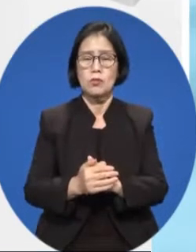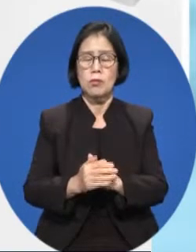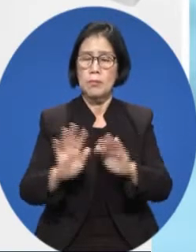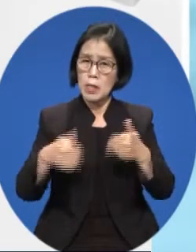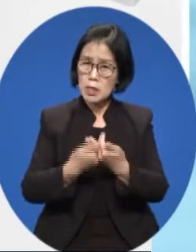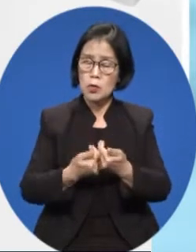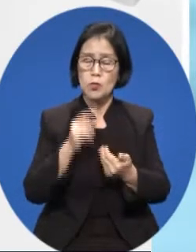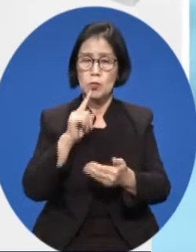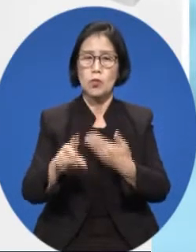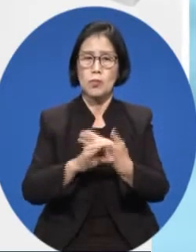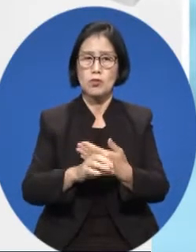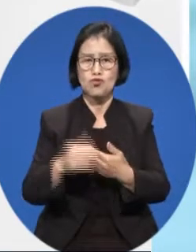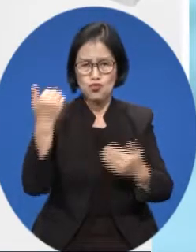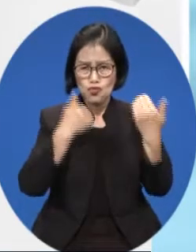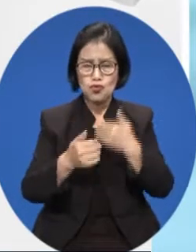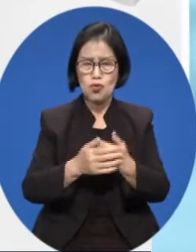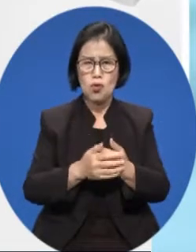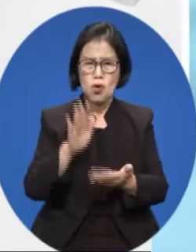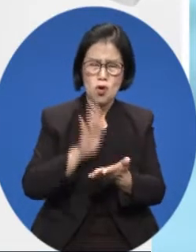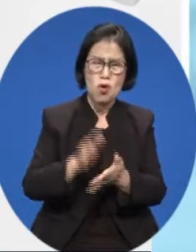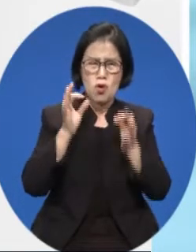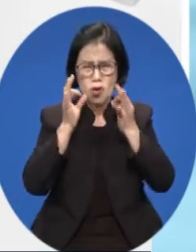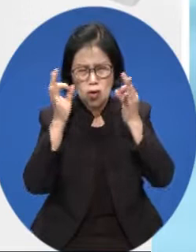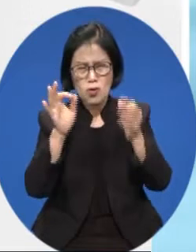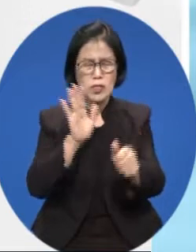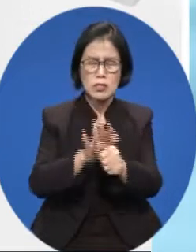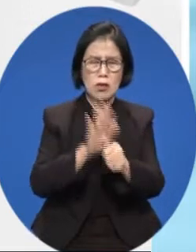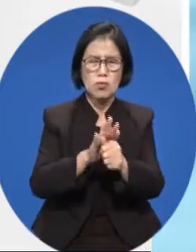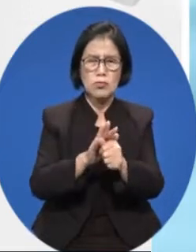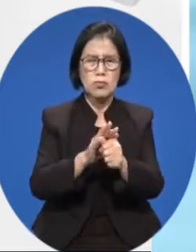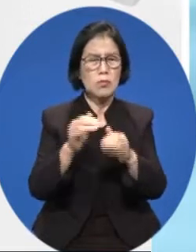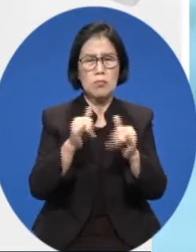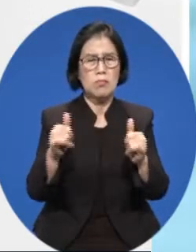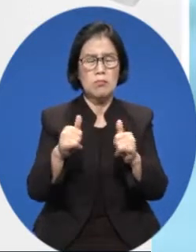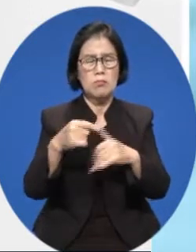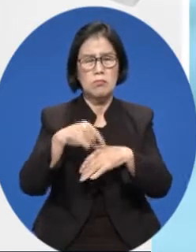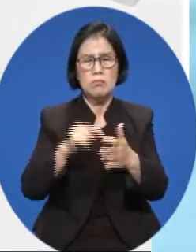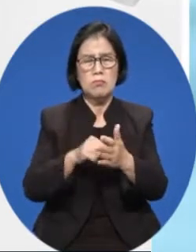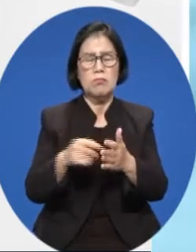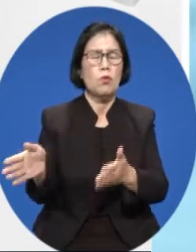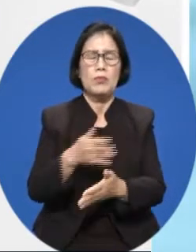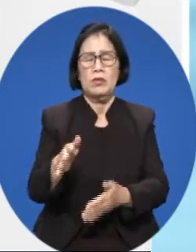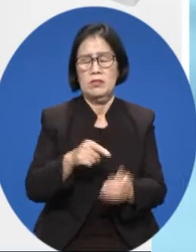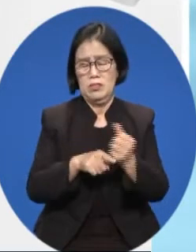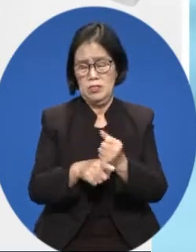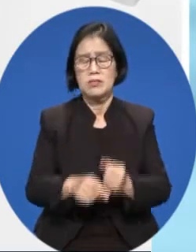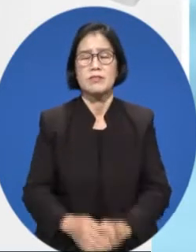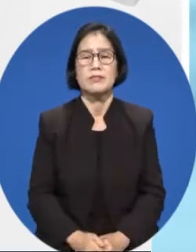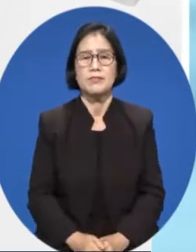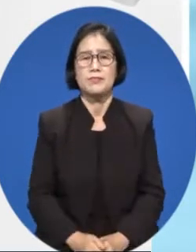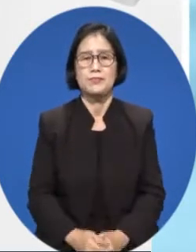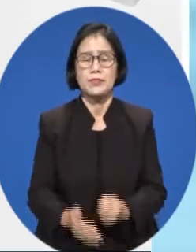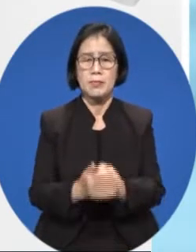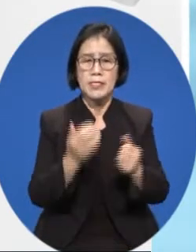얘기하면 어느 누구도 열과 성의를 다해서 지지하고 싶은 마음이 들지 않았다 이렇게 또 얘기할 수 있거든요 뭔 저는 각